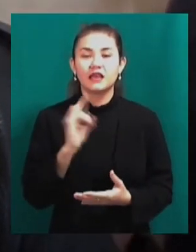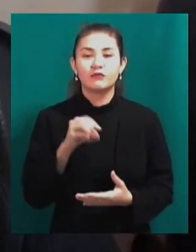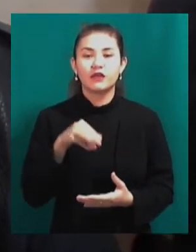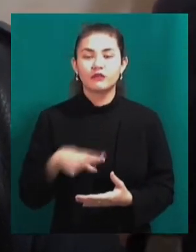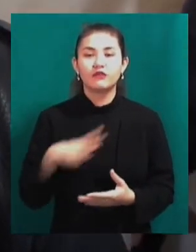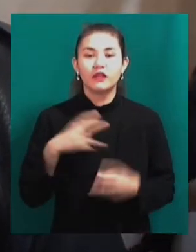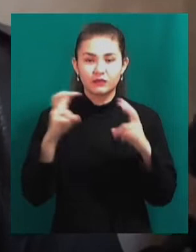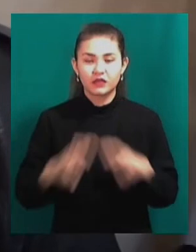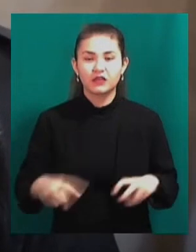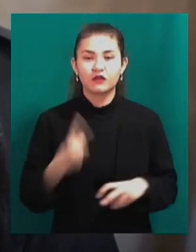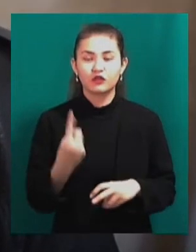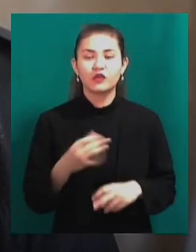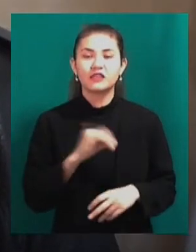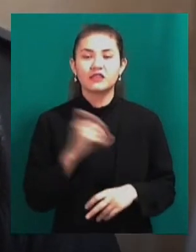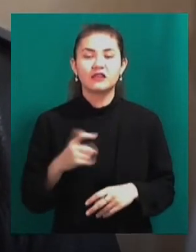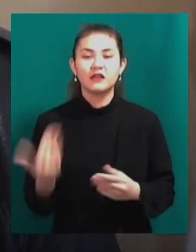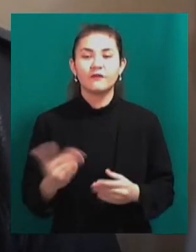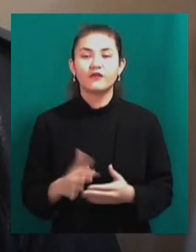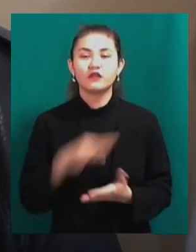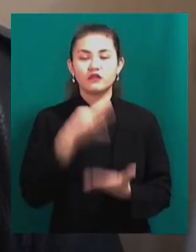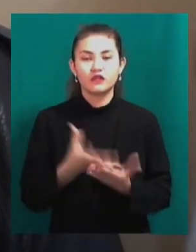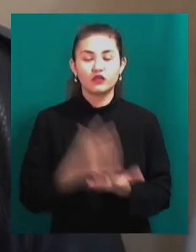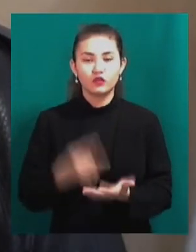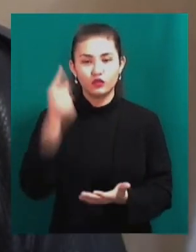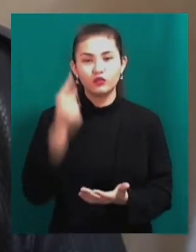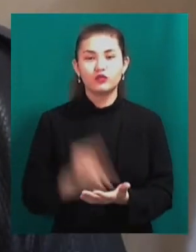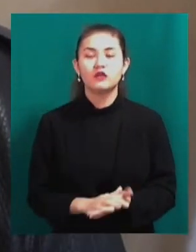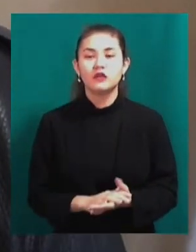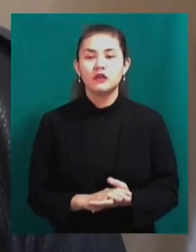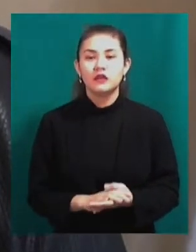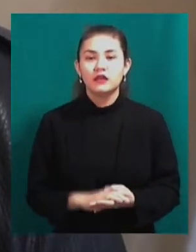одного із них. Він висловив свою точку зору і